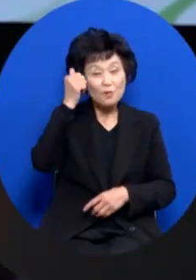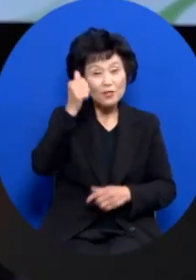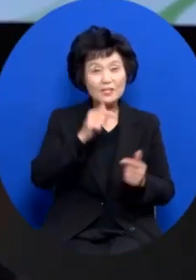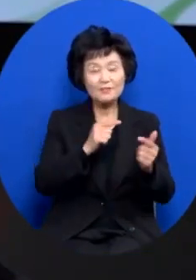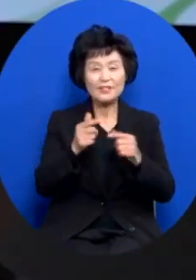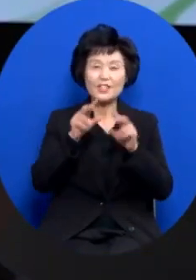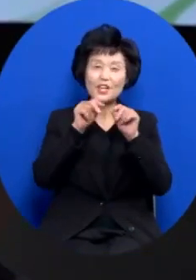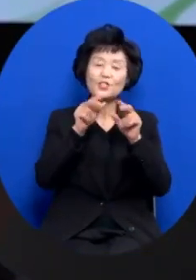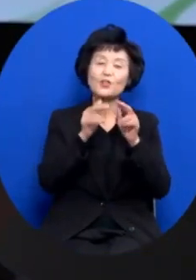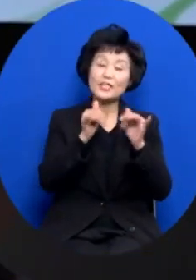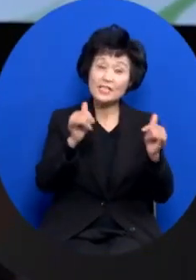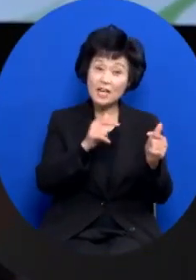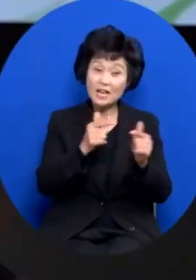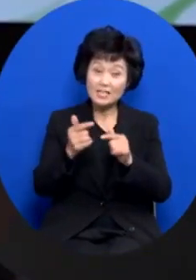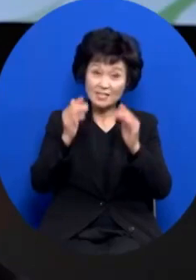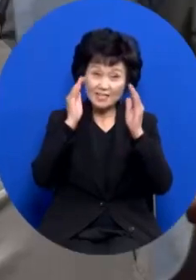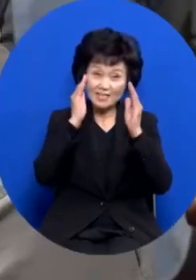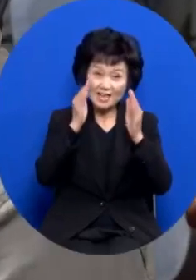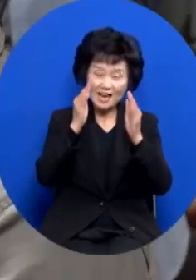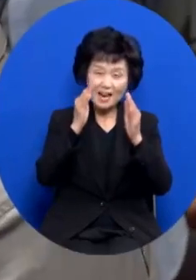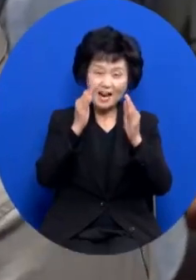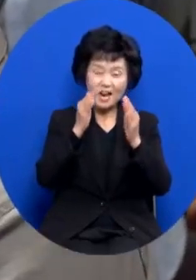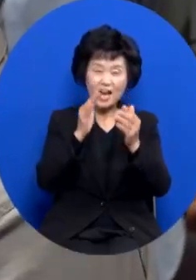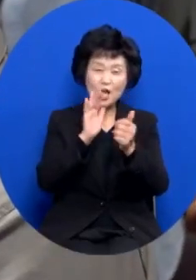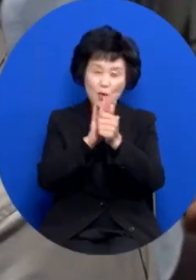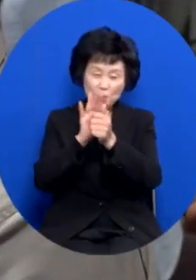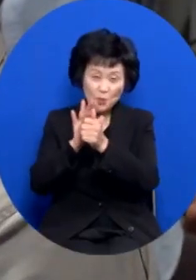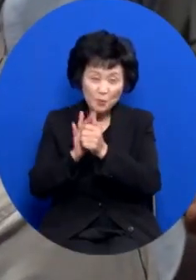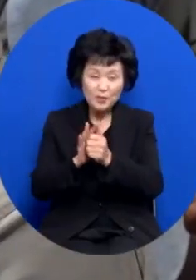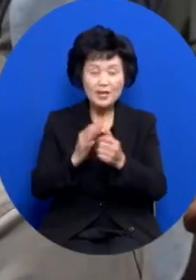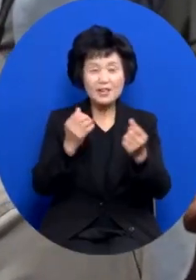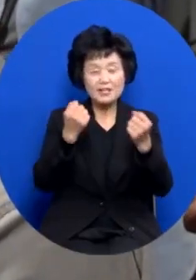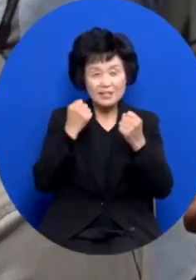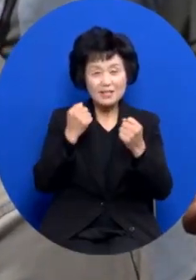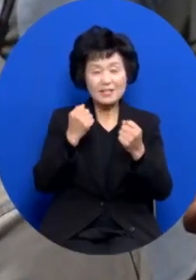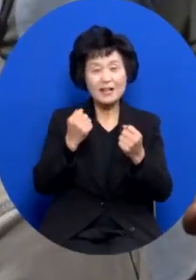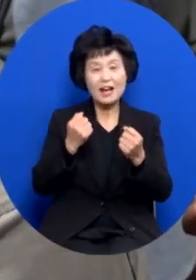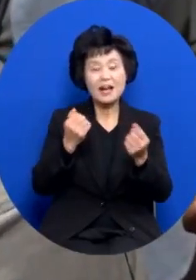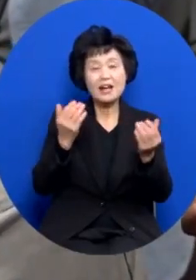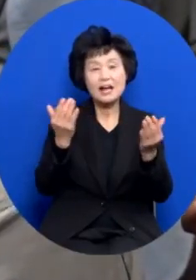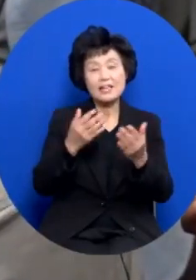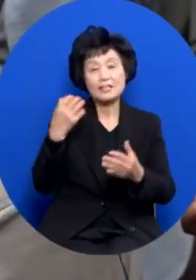선교사를 향한 한 교회의 아낌없는 헌신이 건강한 사역자,